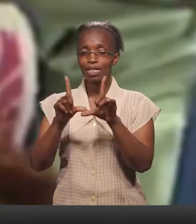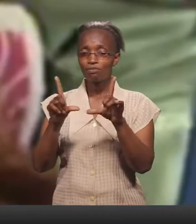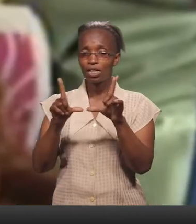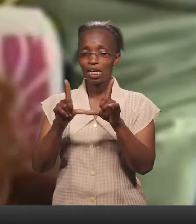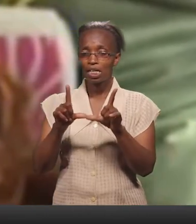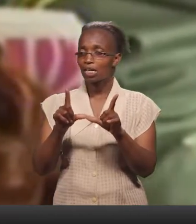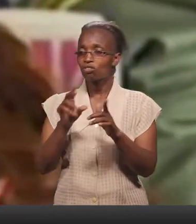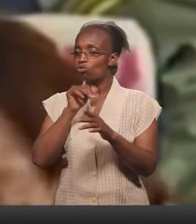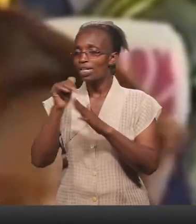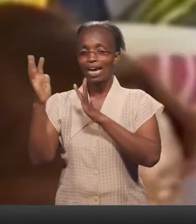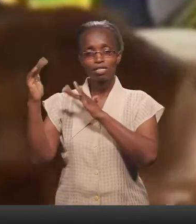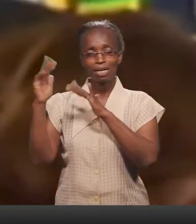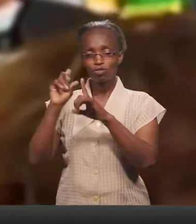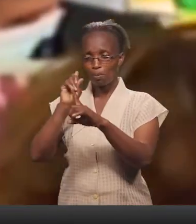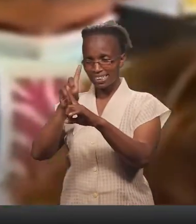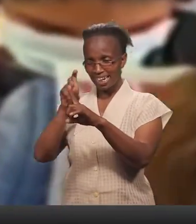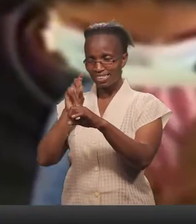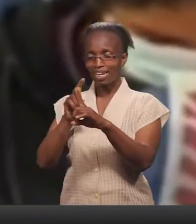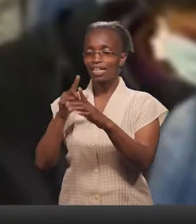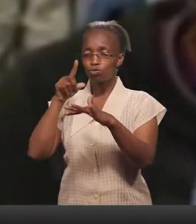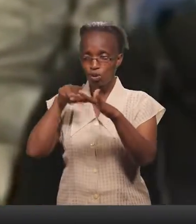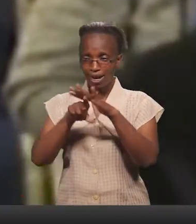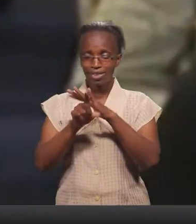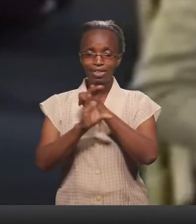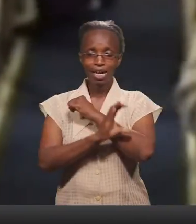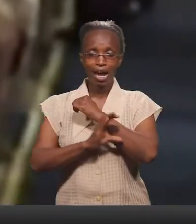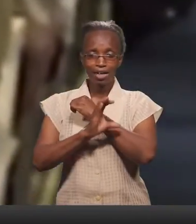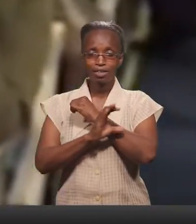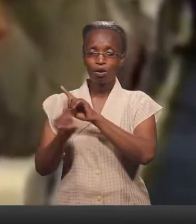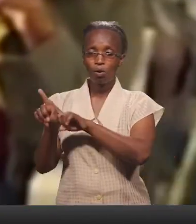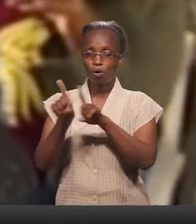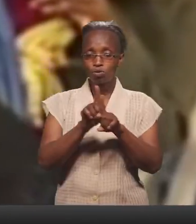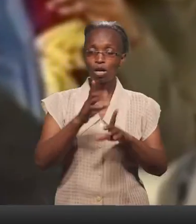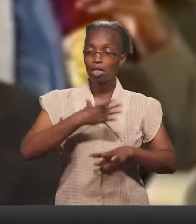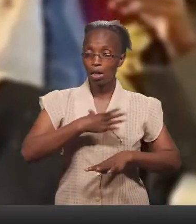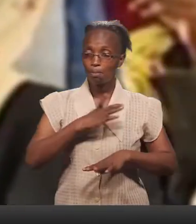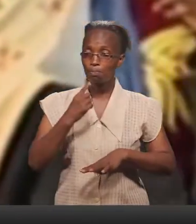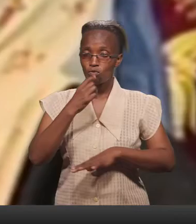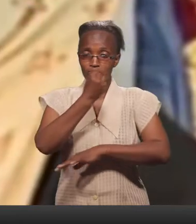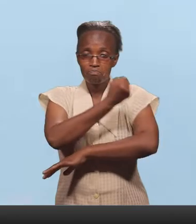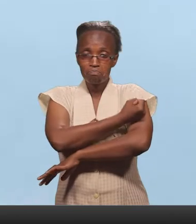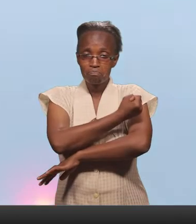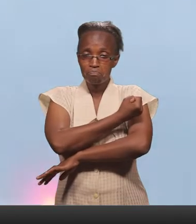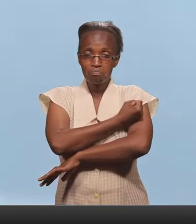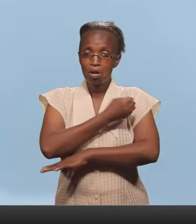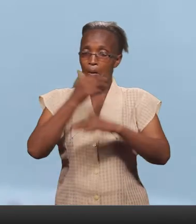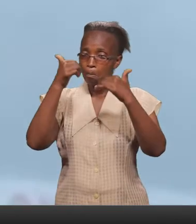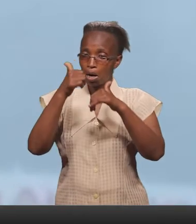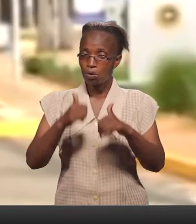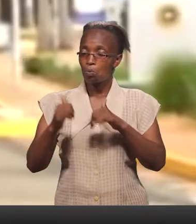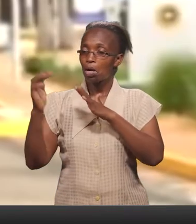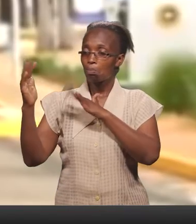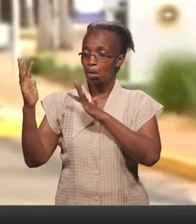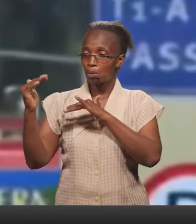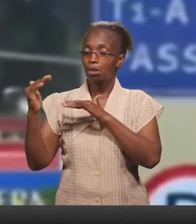ya COVID-19 hawatahitajika kupimwa ili kuingia nchini. Na wasafiri kutoka nje ya nchi ambao hawajapokea